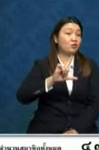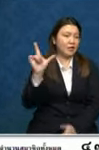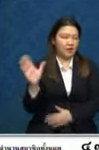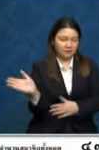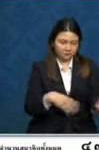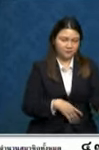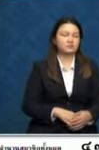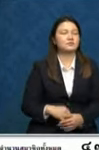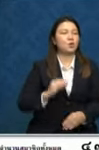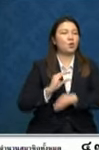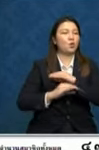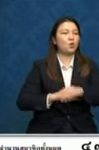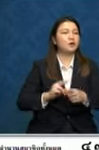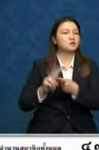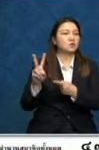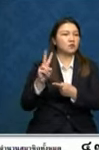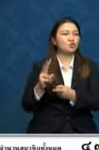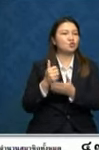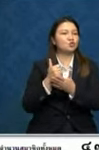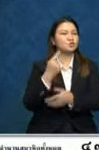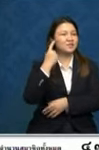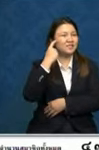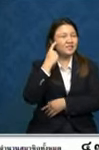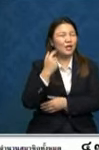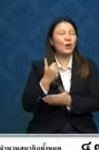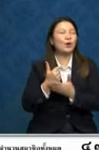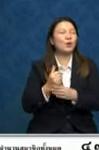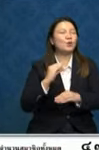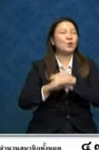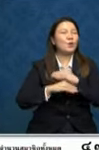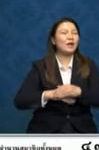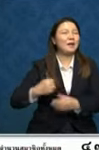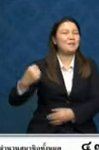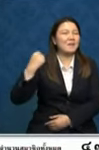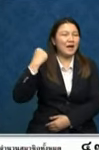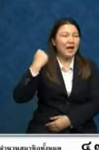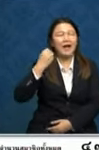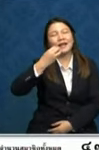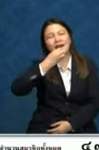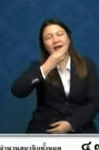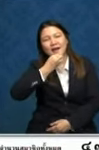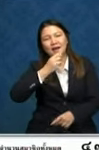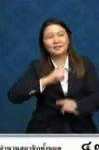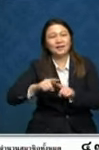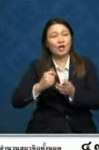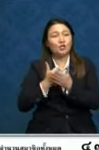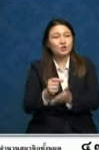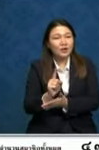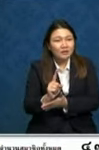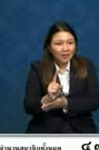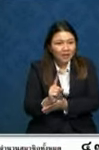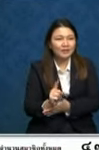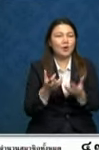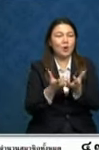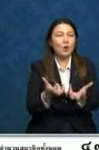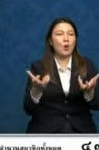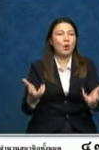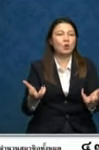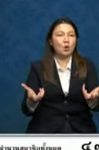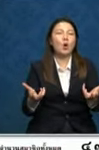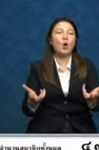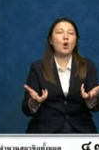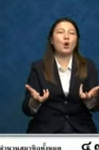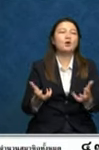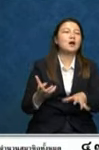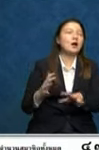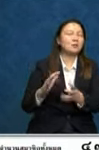านรักษาความมั่นคงด้านพลังงานและอาหารแจ้งเป้าหมายไว้ว่าเพื่ออนุรักษ์พันธุกรรมพืชและมั่นคงทางด้